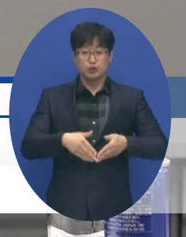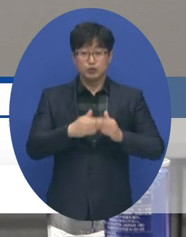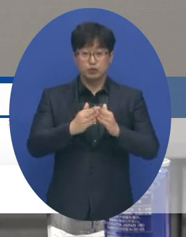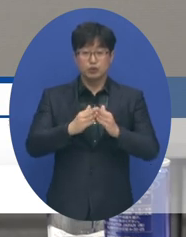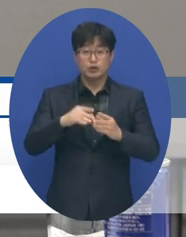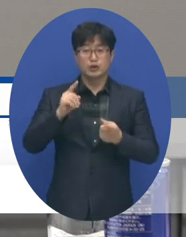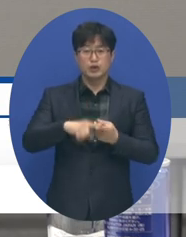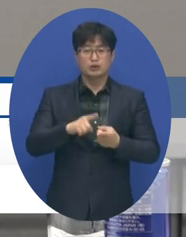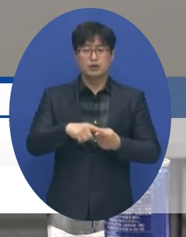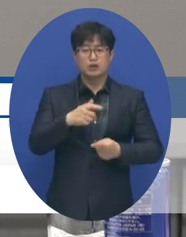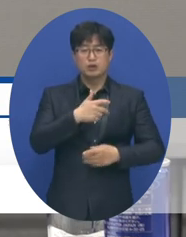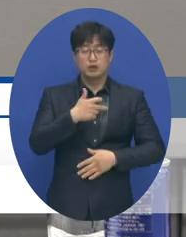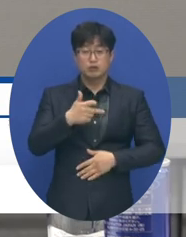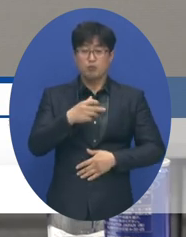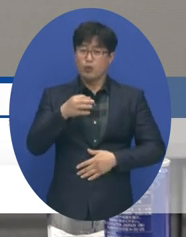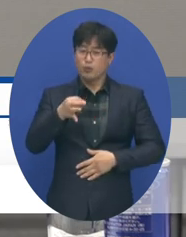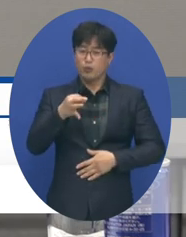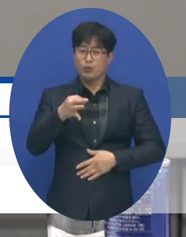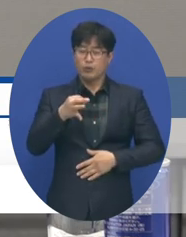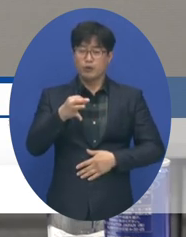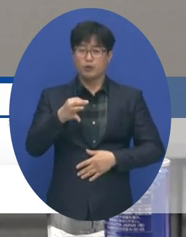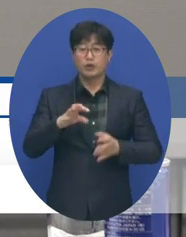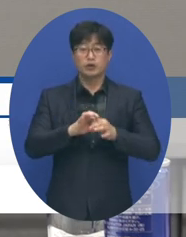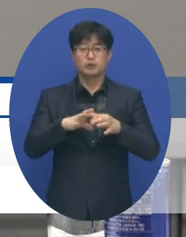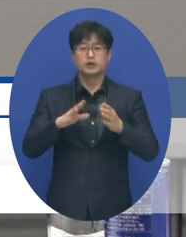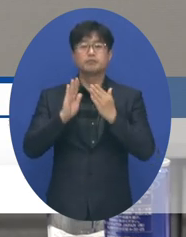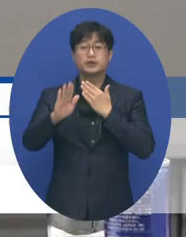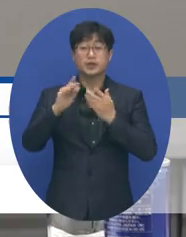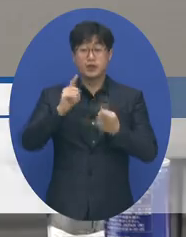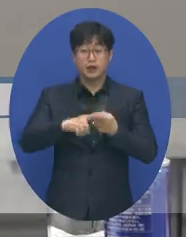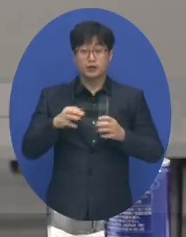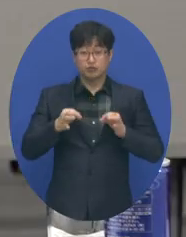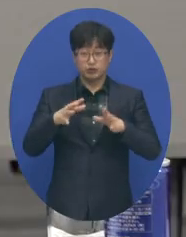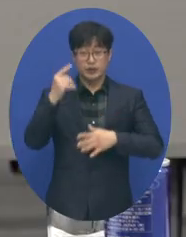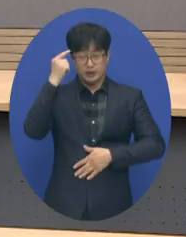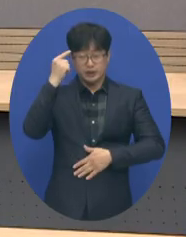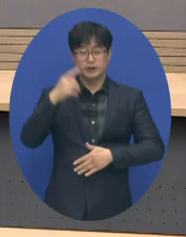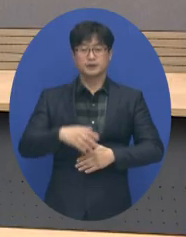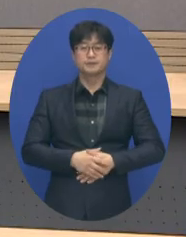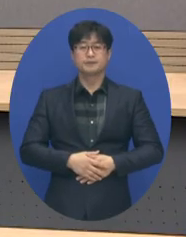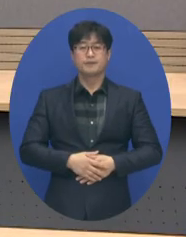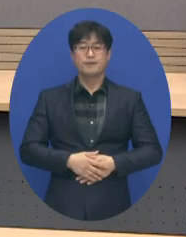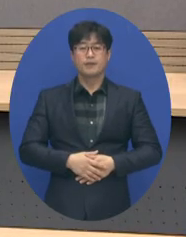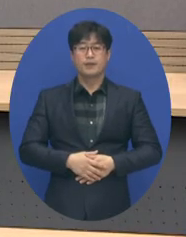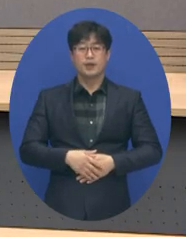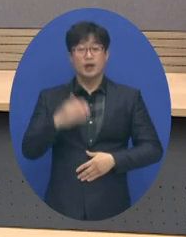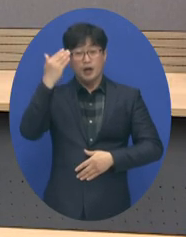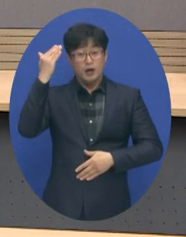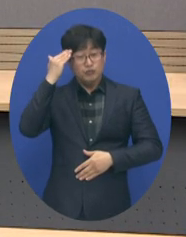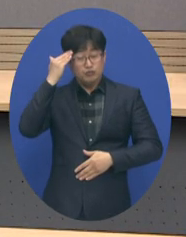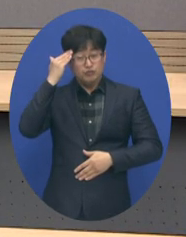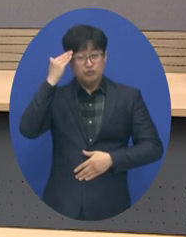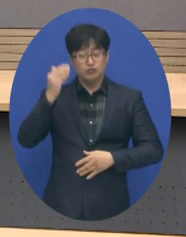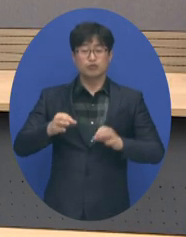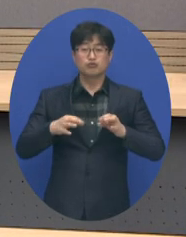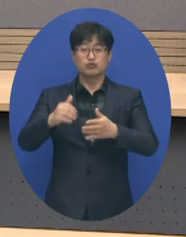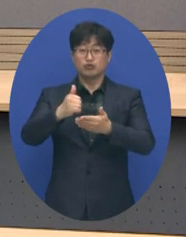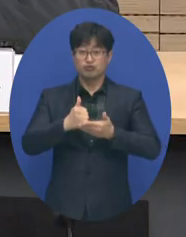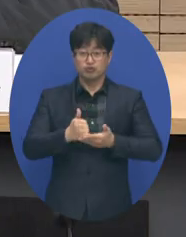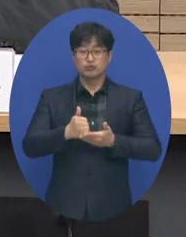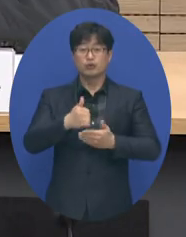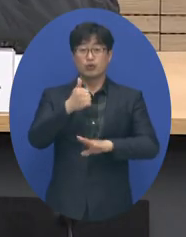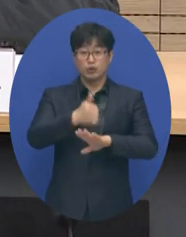그 완결성이 더욱 높아졌다는 데 큰 의미를 저희는 갖고 부여하고 있습니다. 국내 기업 투자 유치 성과도 눈에